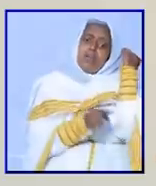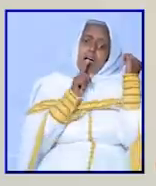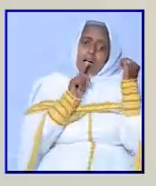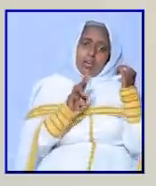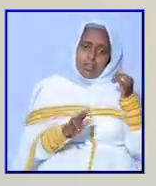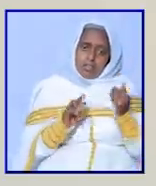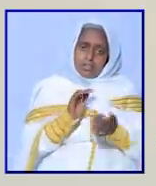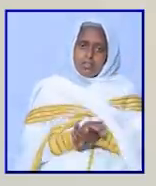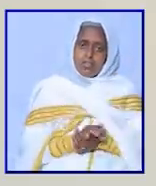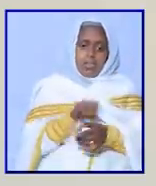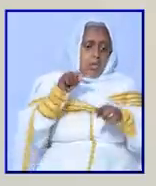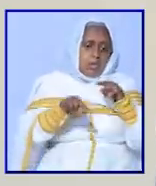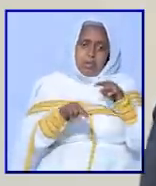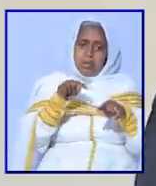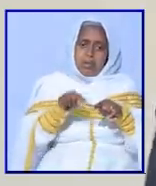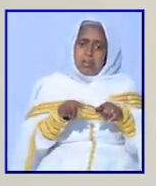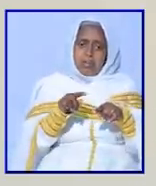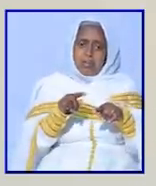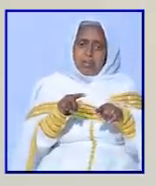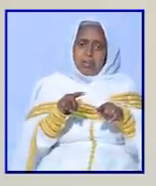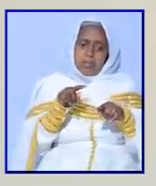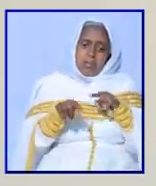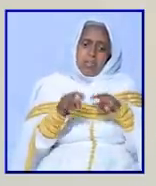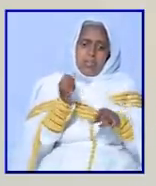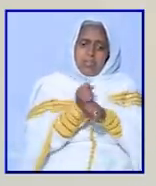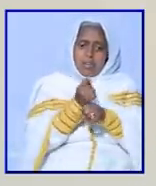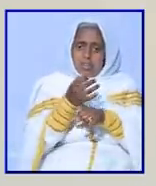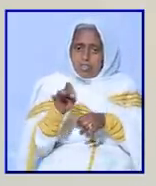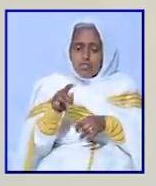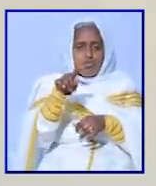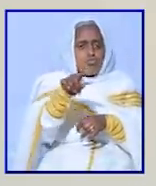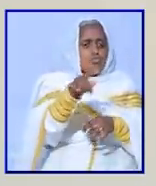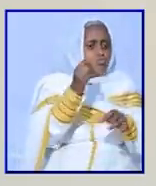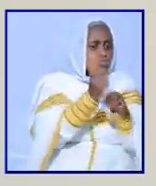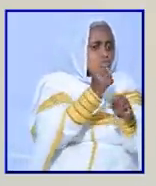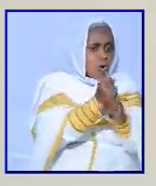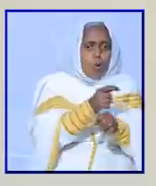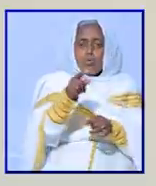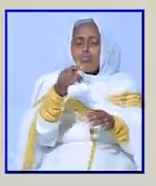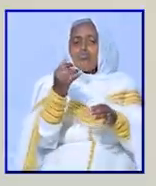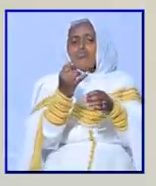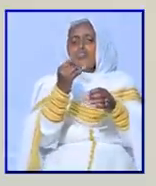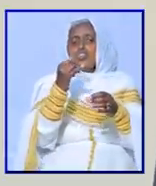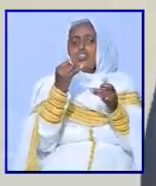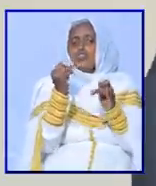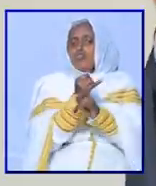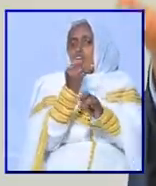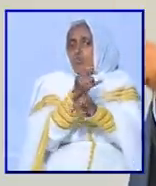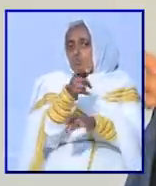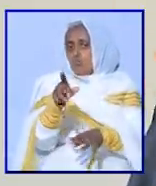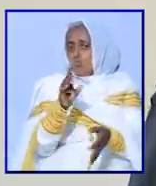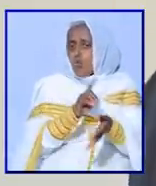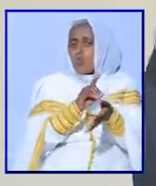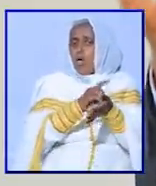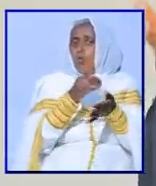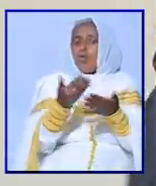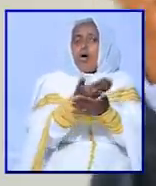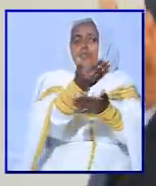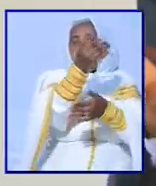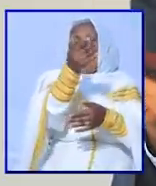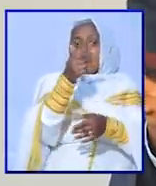ደህ አይደለሁ እግሬ ይሰራል እንጂ ባለ ሀብቱ ኢንጂነሩ ዶክተሩ እንዴ